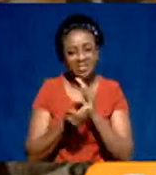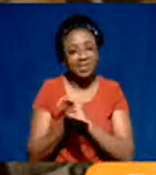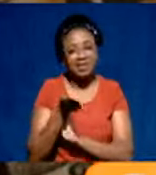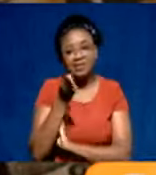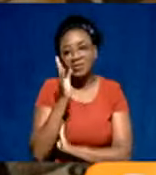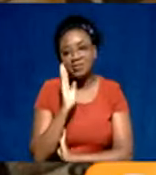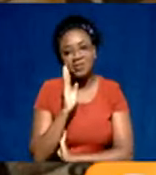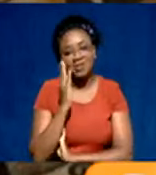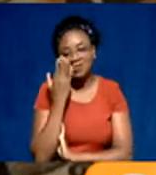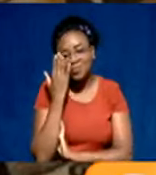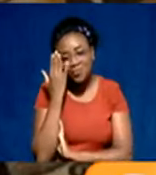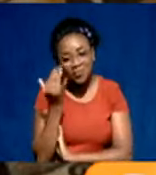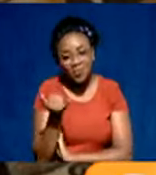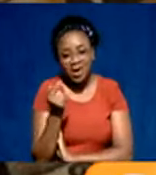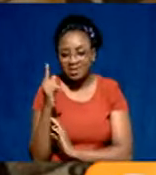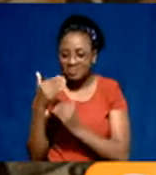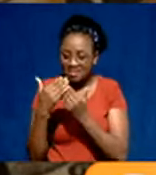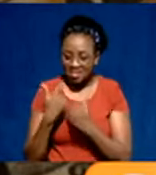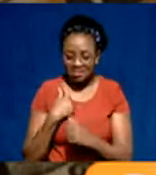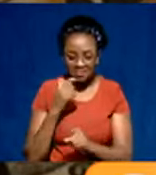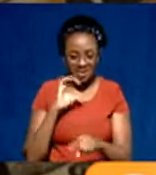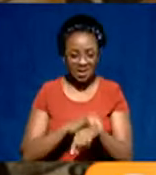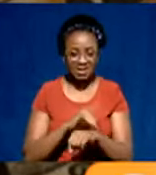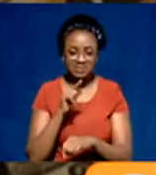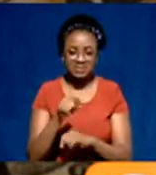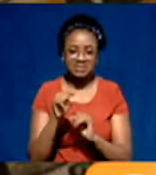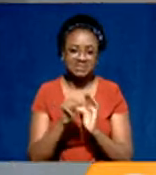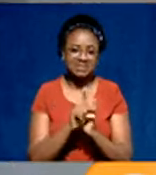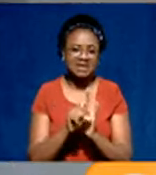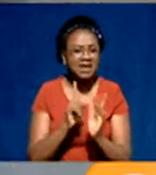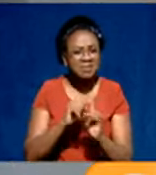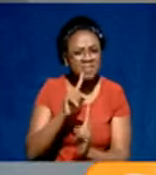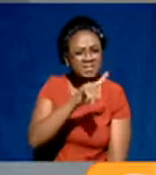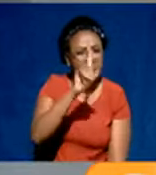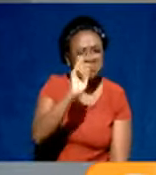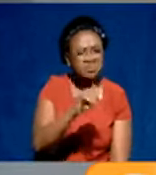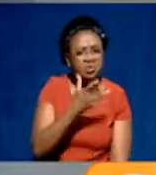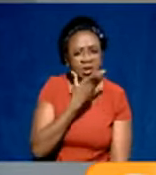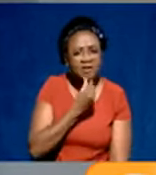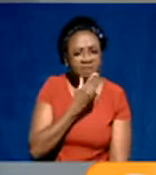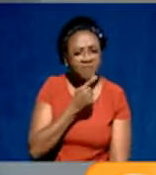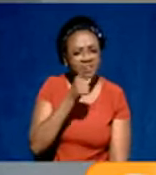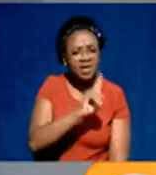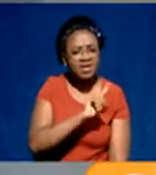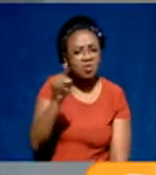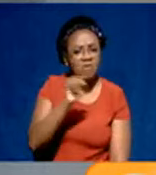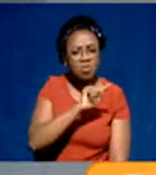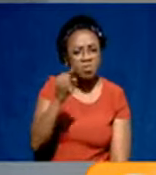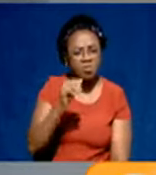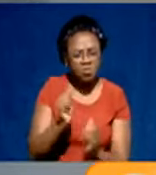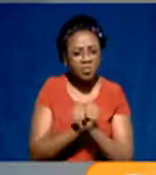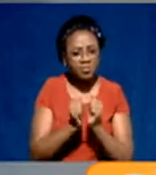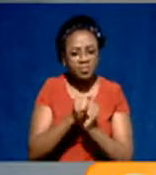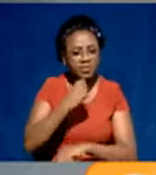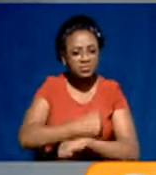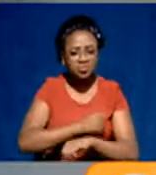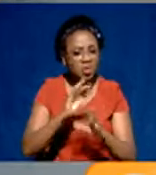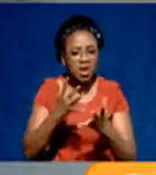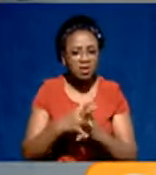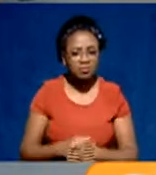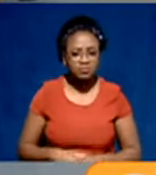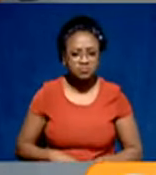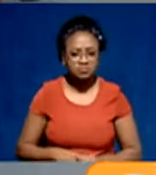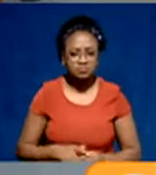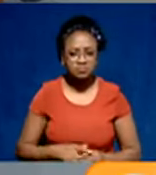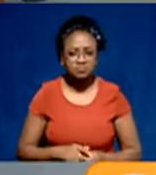kwa kuniwezesha kupata hayo. Hebu niambie Doris, baba alikuwa akikupeleka shule aje?